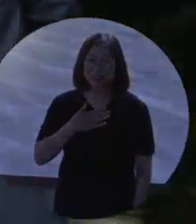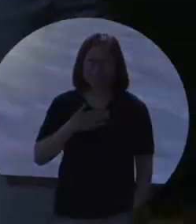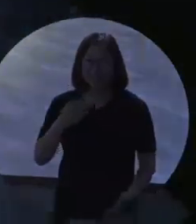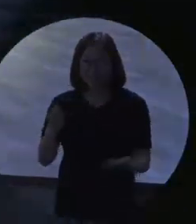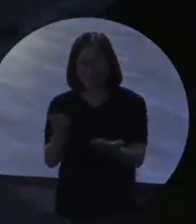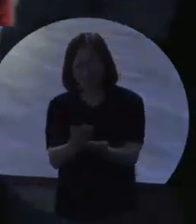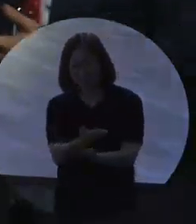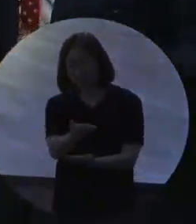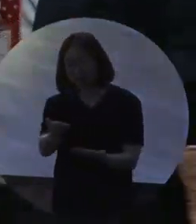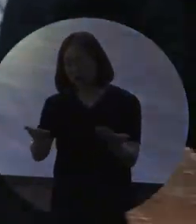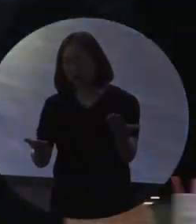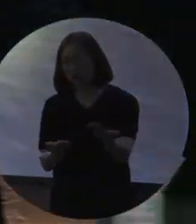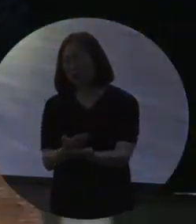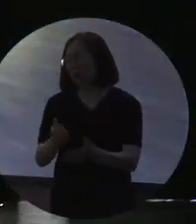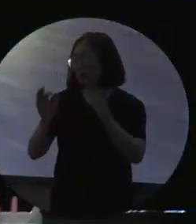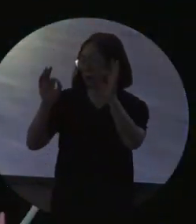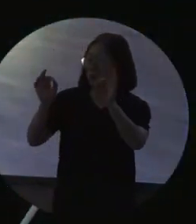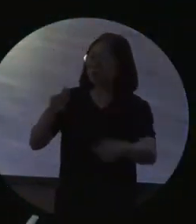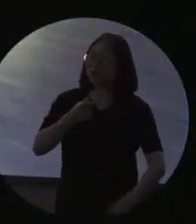보고 싶어.